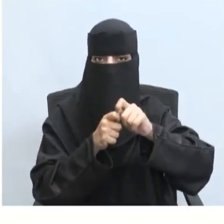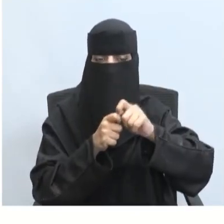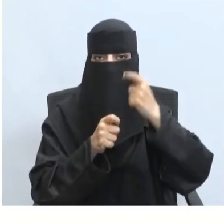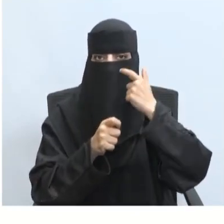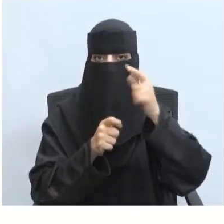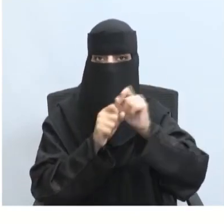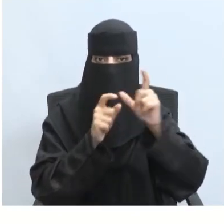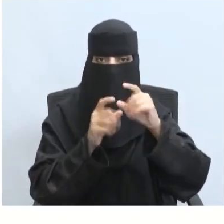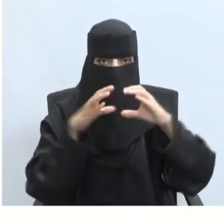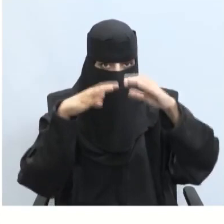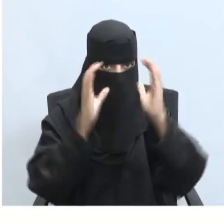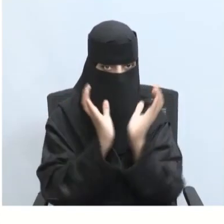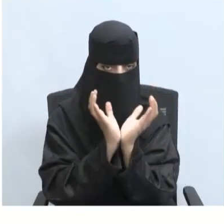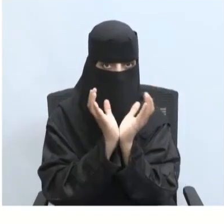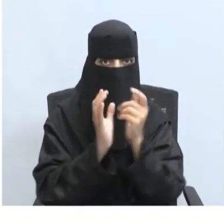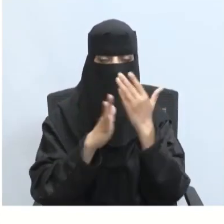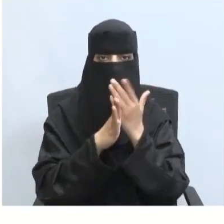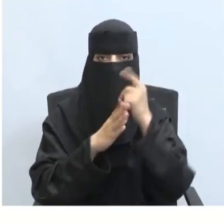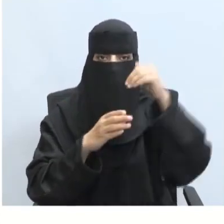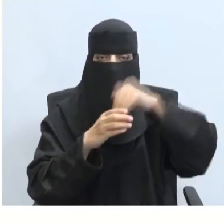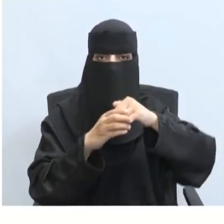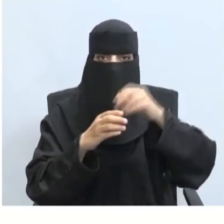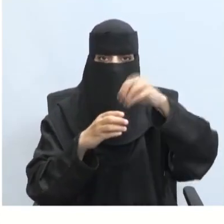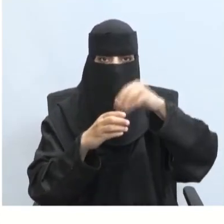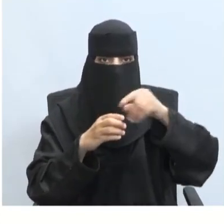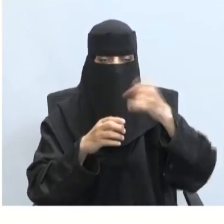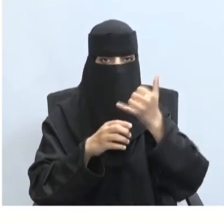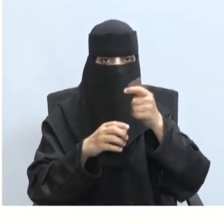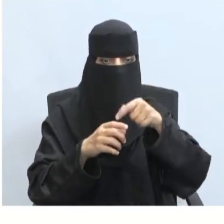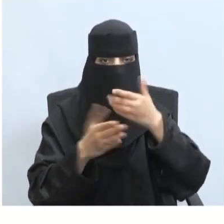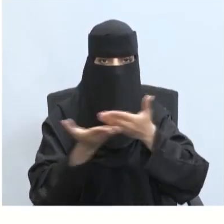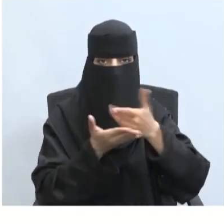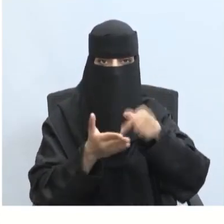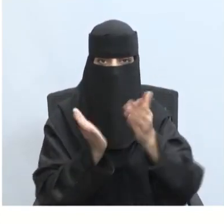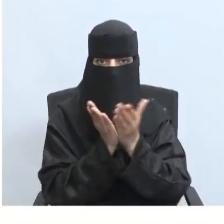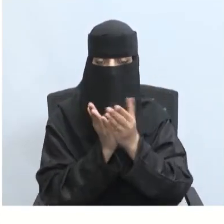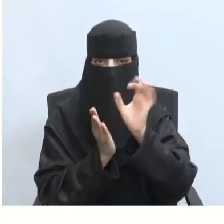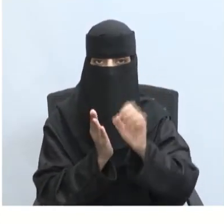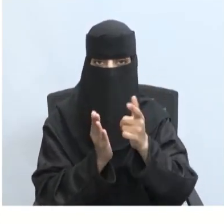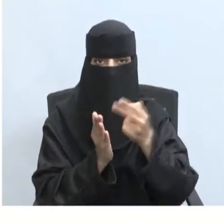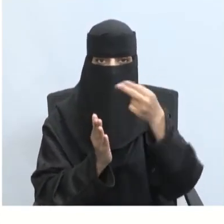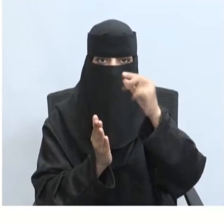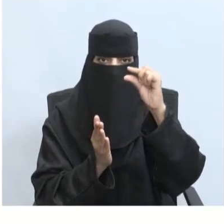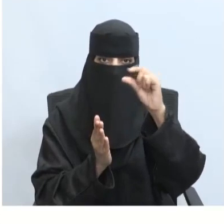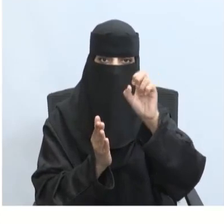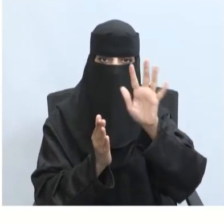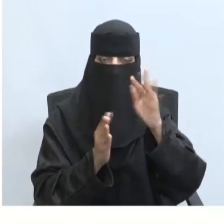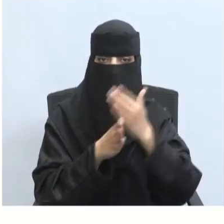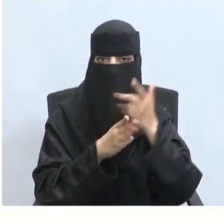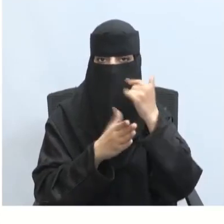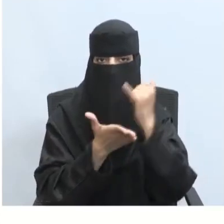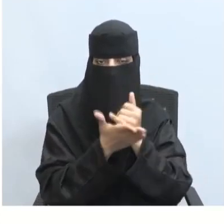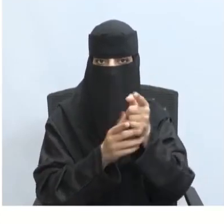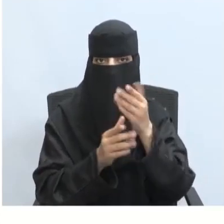العين بشكل كروي تتكون من العديد من الاجزاء اهم جزء سنتناوله في درسنا اليوم العدسه التي هي